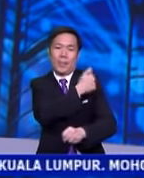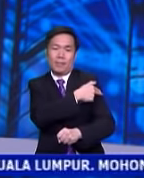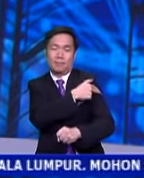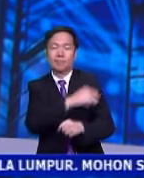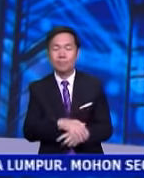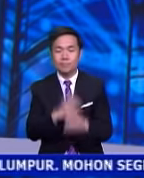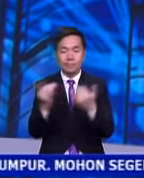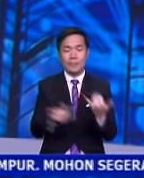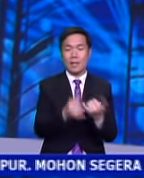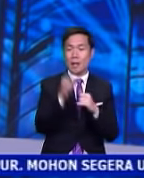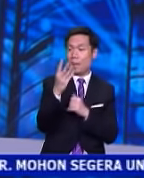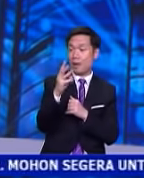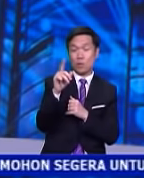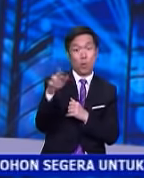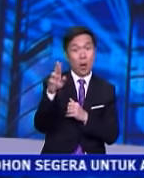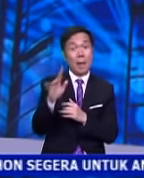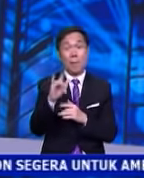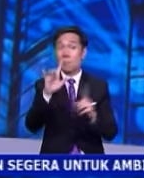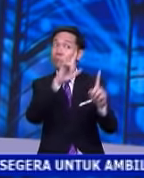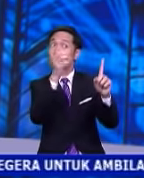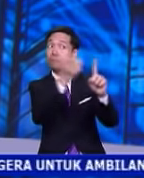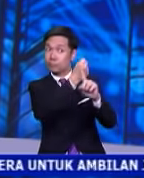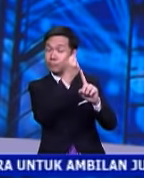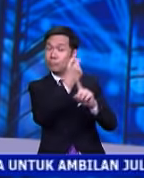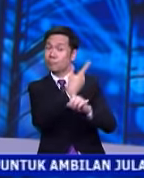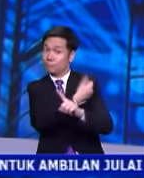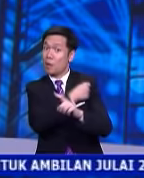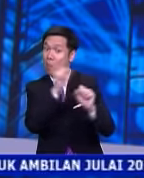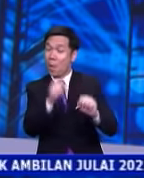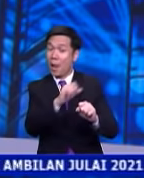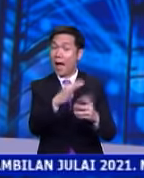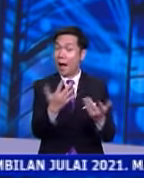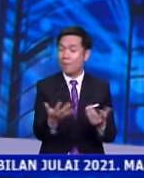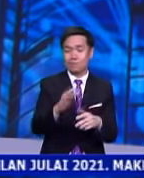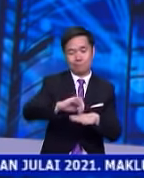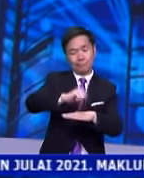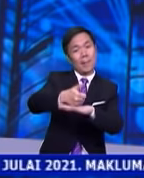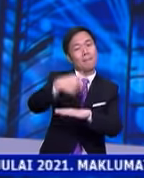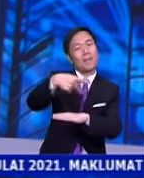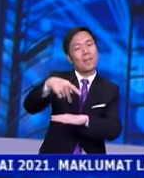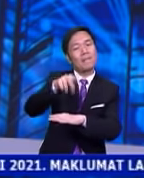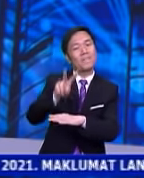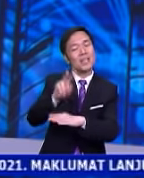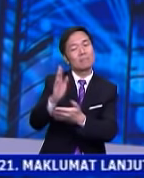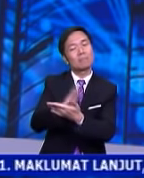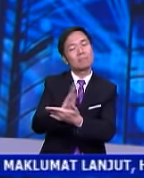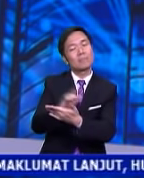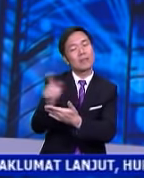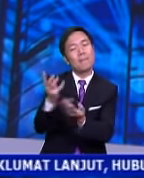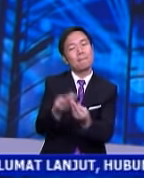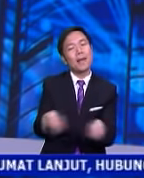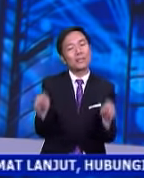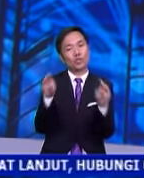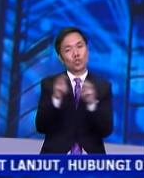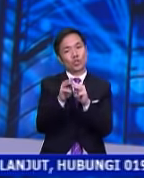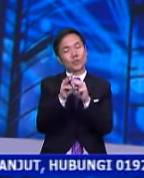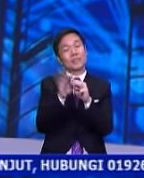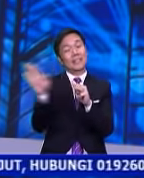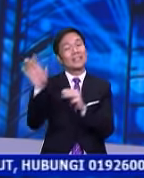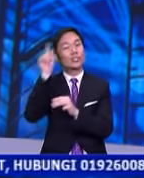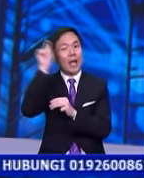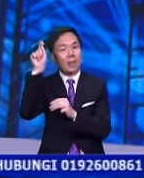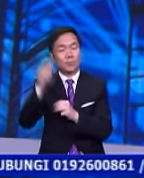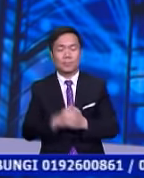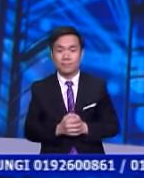16,000 dos suntikan sebulan mampu dicapai menerusi pembukaan pusat pemberian vaksin PPV sementara masjid di seluruh